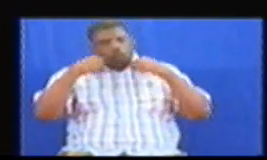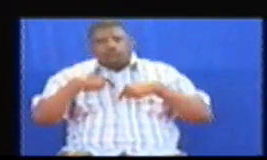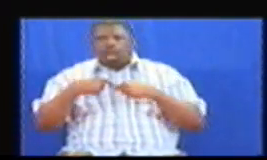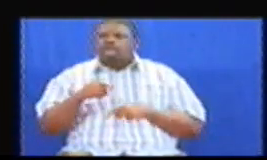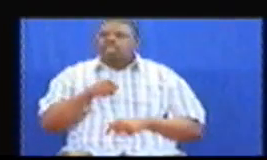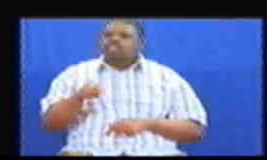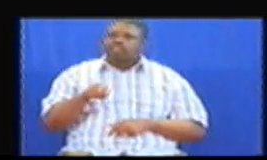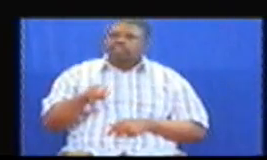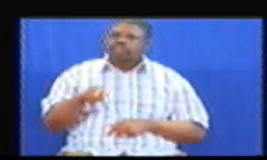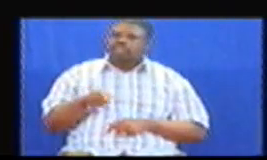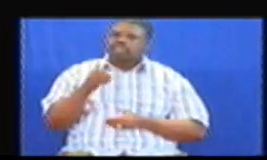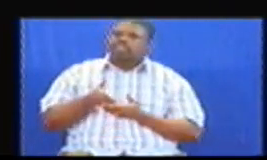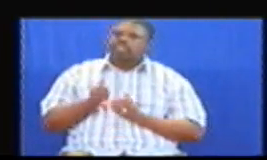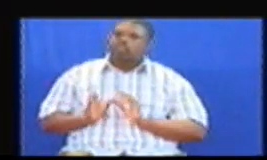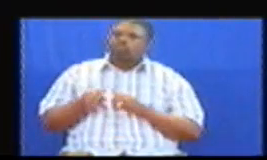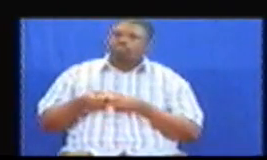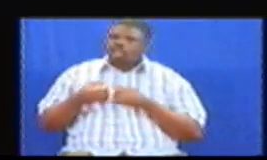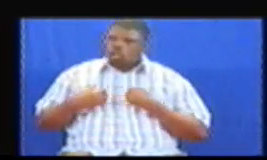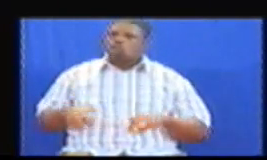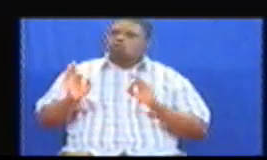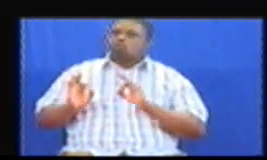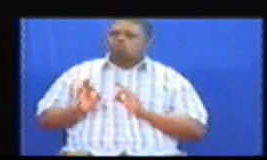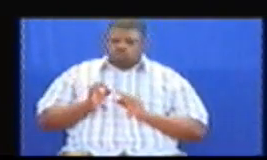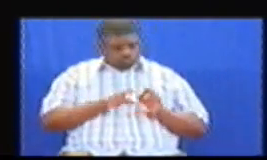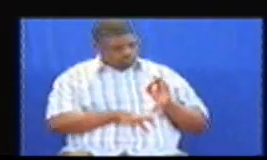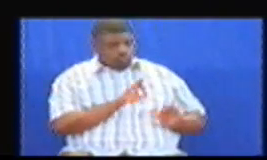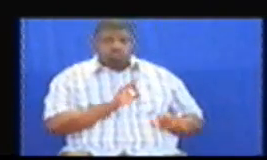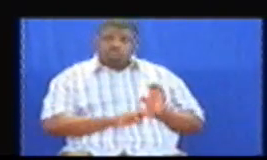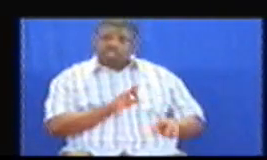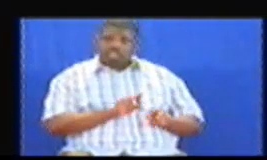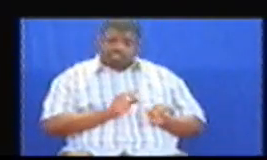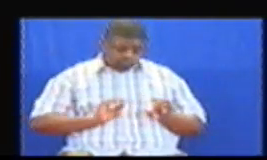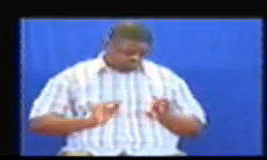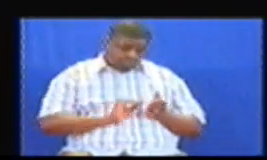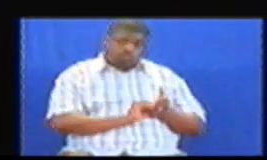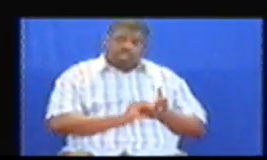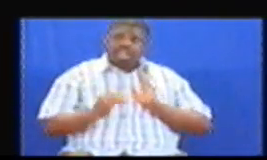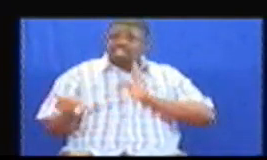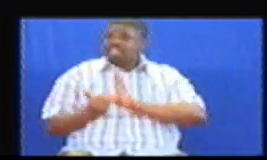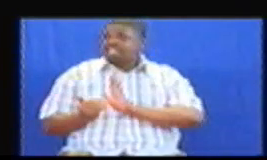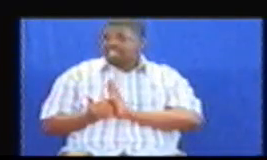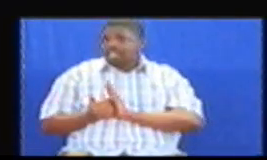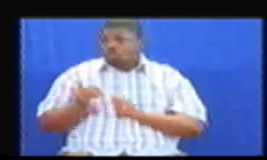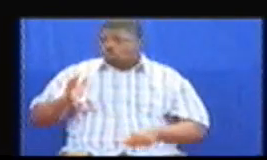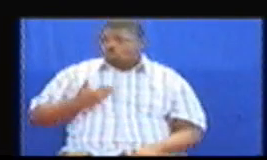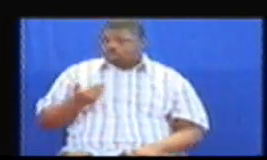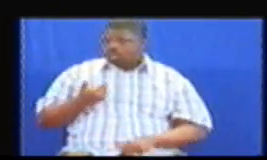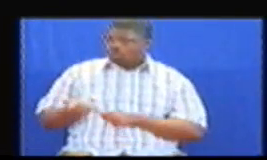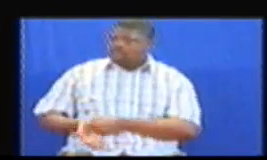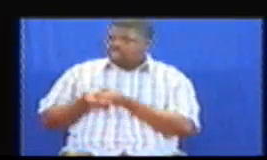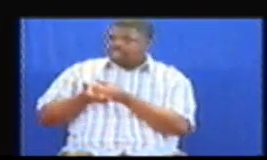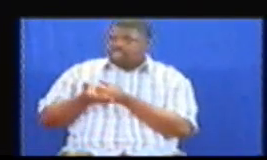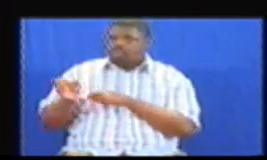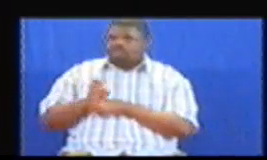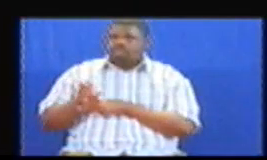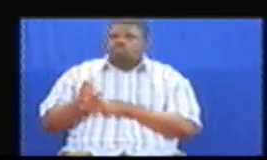ya uchaguzi, tuhakikishe kabisa kwamba tunaweka matakwa ya kisheria ya kuwataka wasaidizi wasimamizi